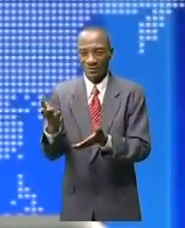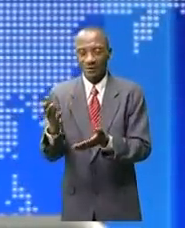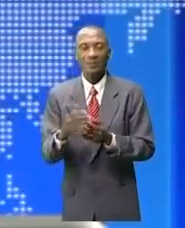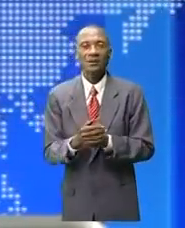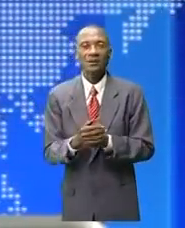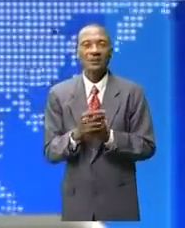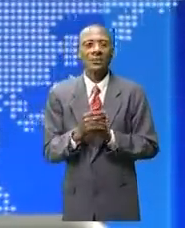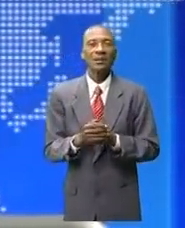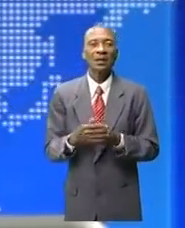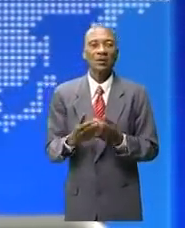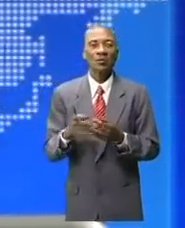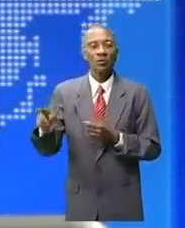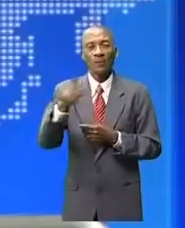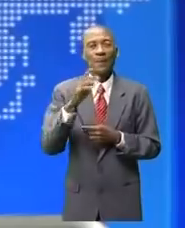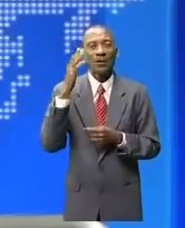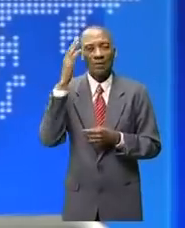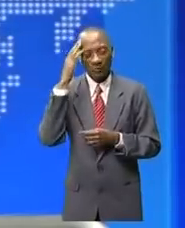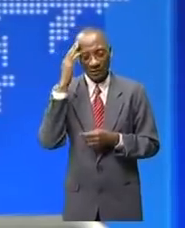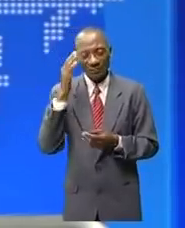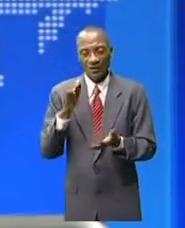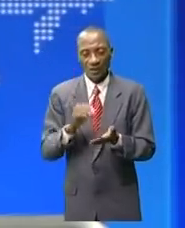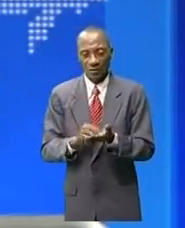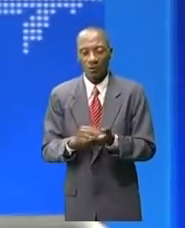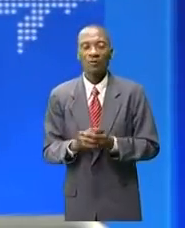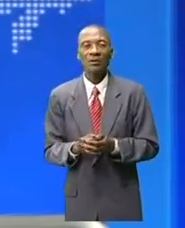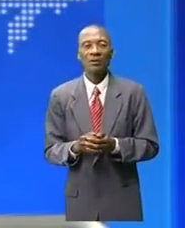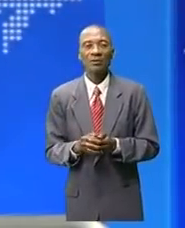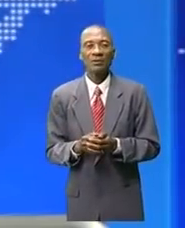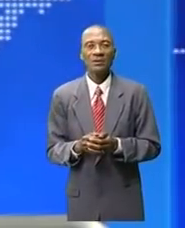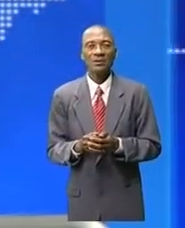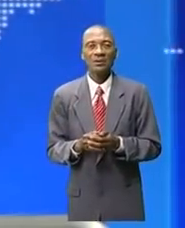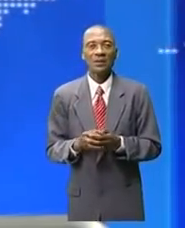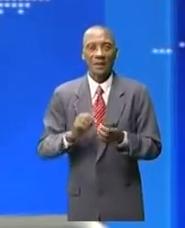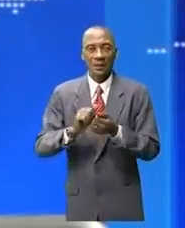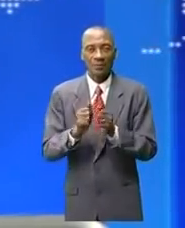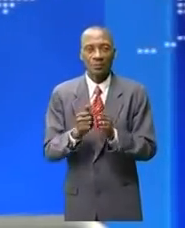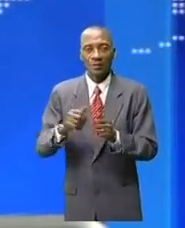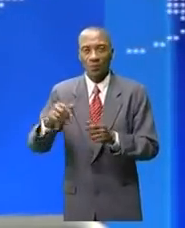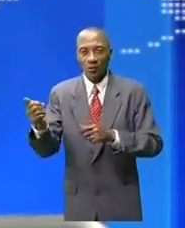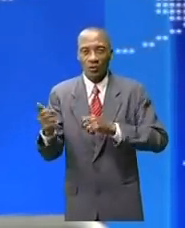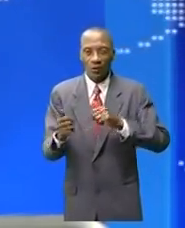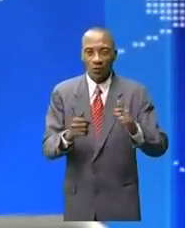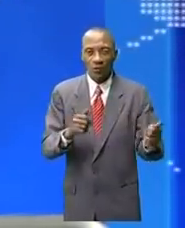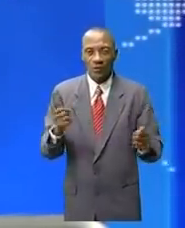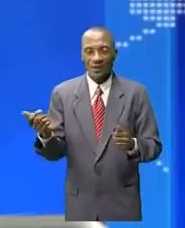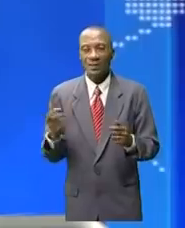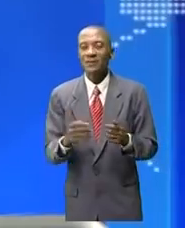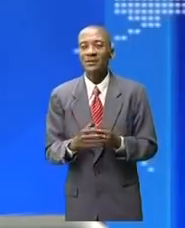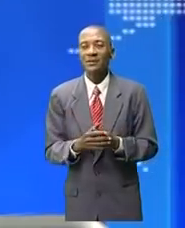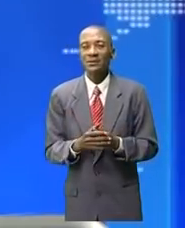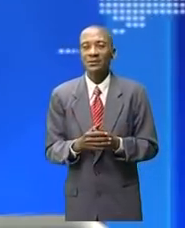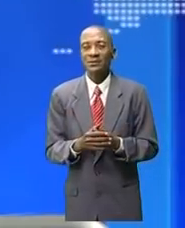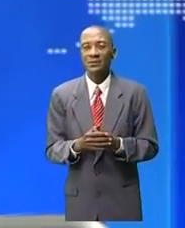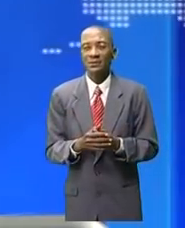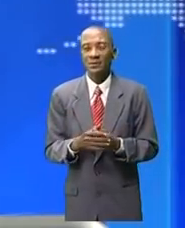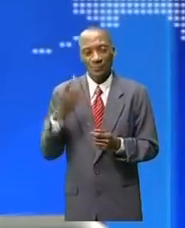du pays. Précisément dans les localités de Boga et Tchabi, situées à quelques kilomètres de la ville de Bounia. Ces otages,